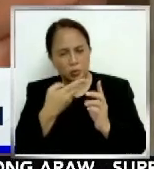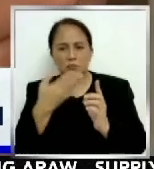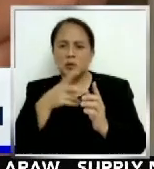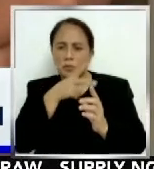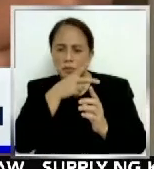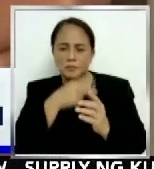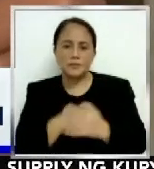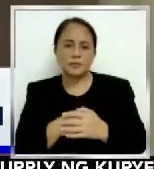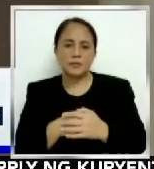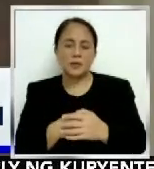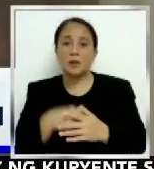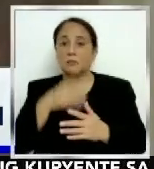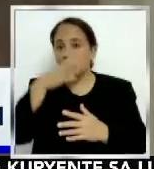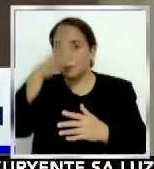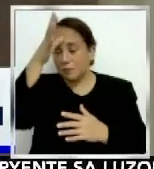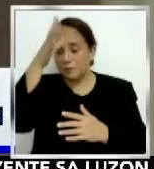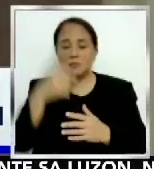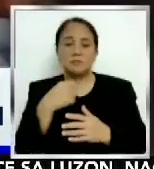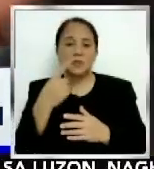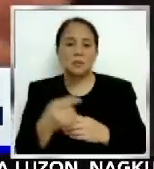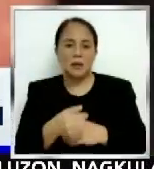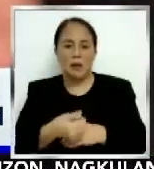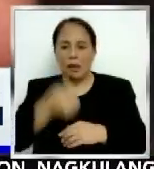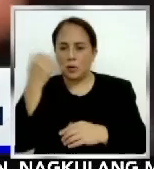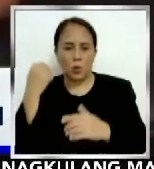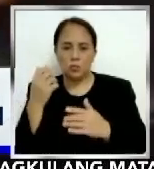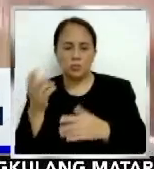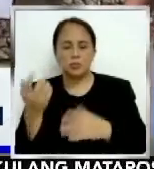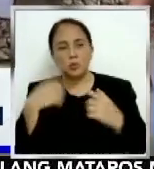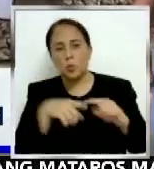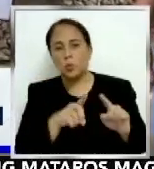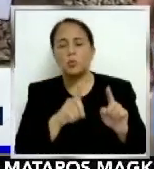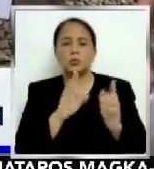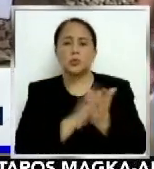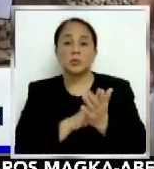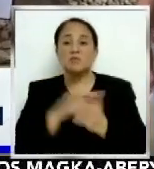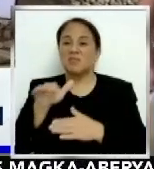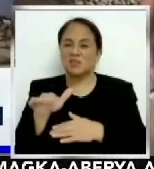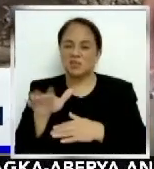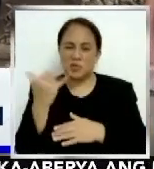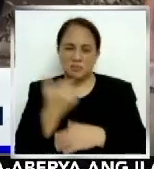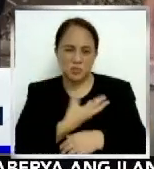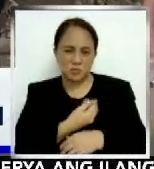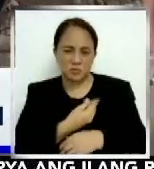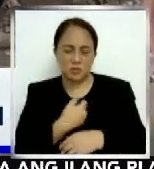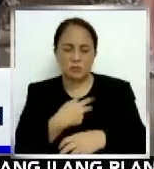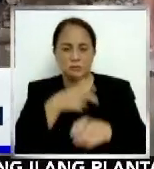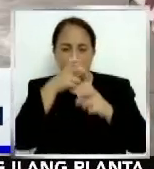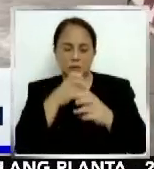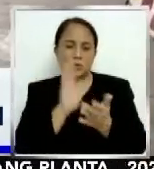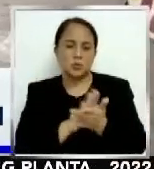mga magulang naman ng bata, ayaw na munang papasukin ang kanilang anak dahil sa takot. Lalo namang naghigpit ang paaralan matapos